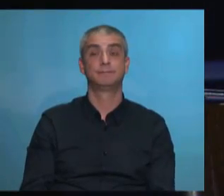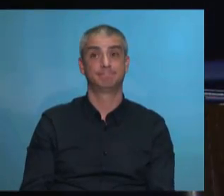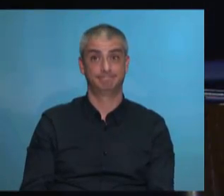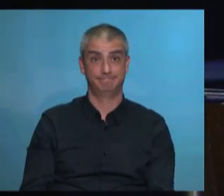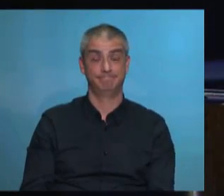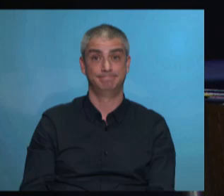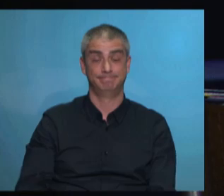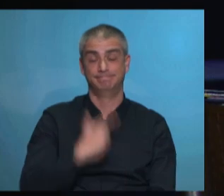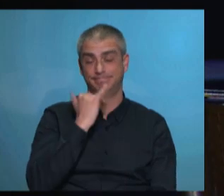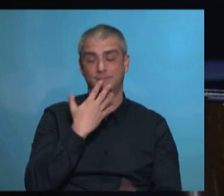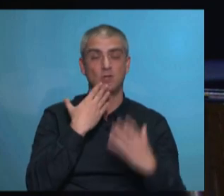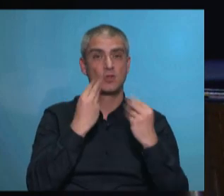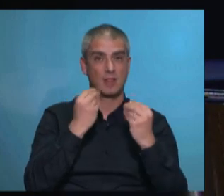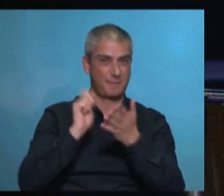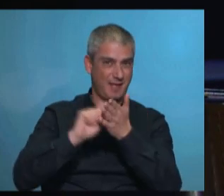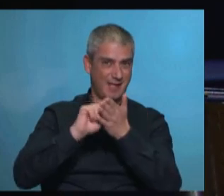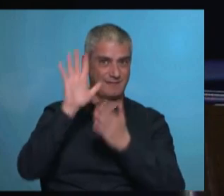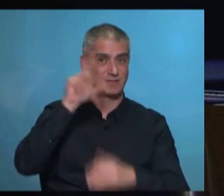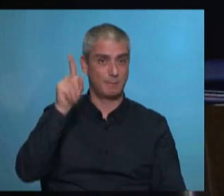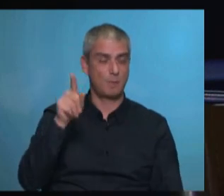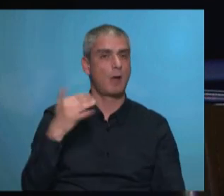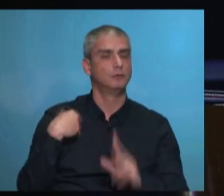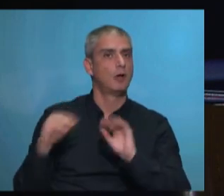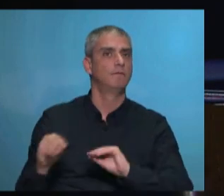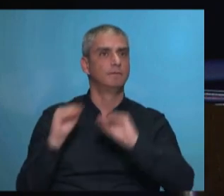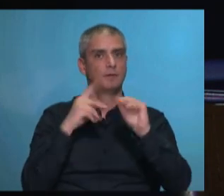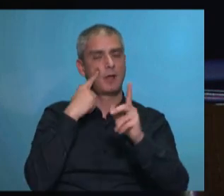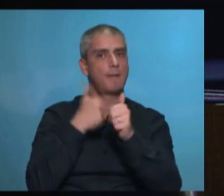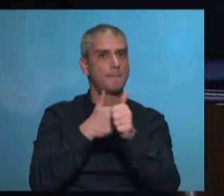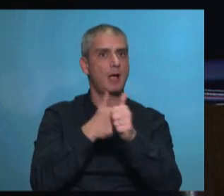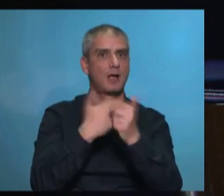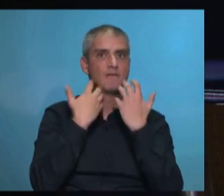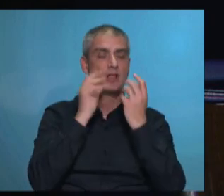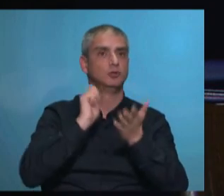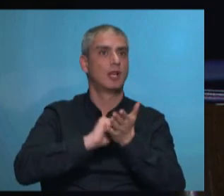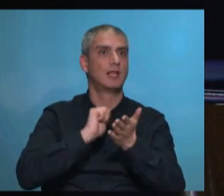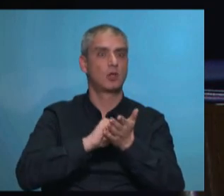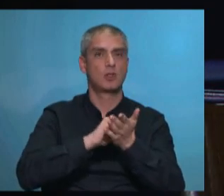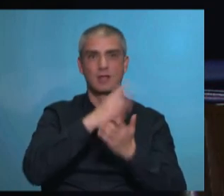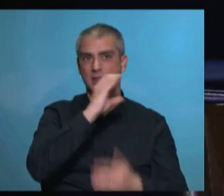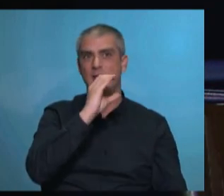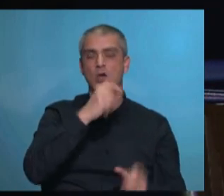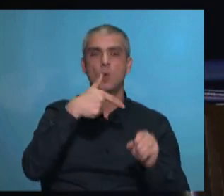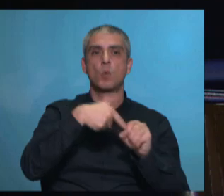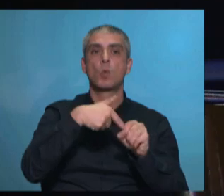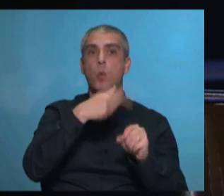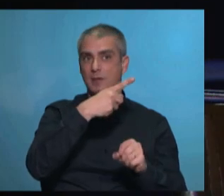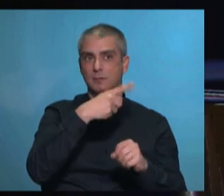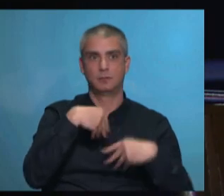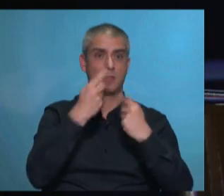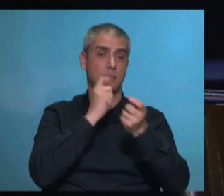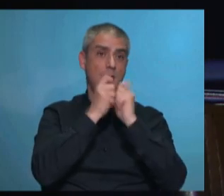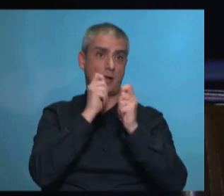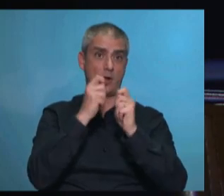כן, תודה רבה לאנטוניה. מכאן אנחנו עוברים למעקב אחר עלילות העיתונאית הקווייטית, פג'ר הסעיד, שהעניקה ראיון